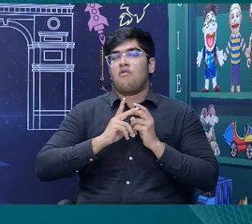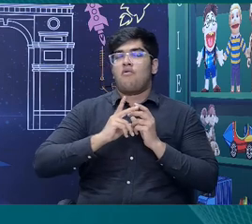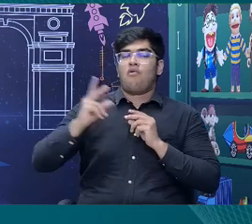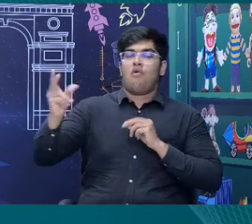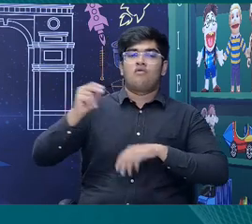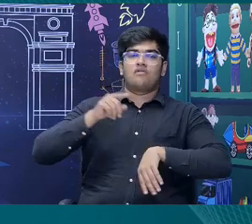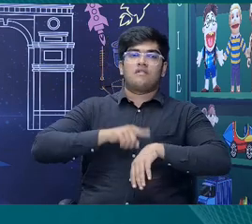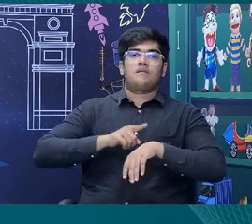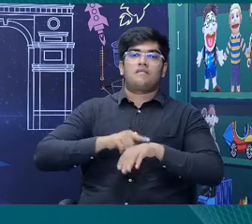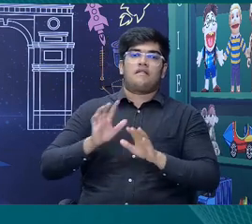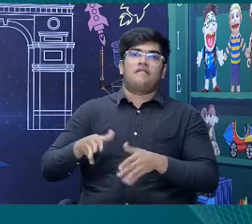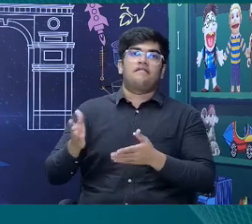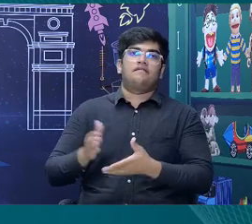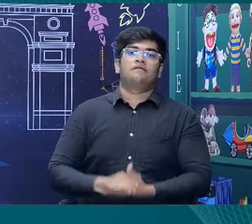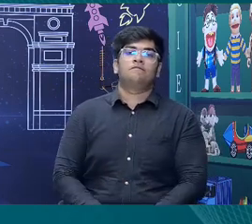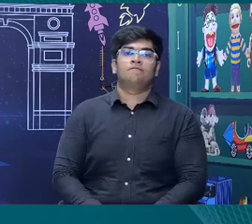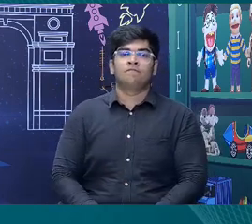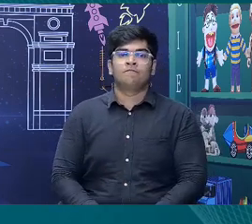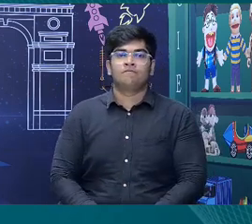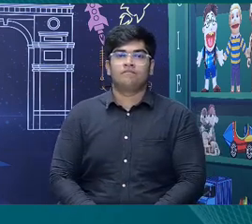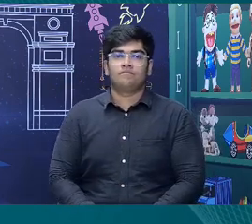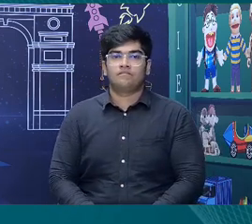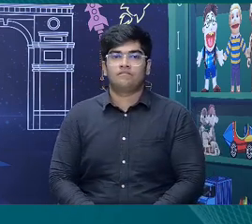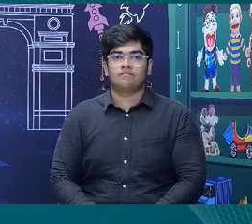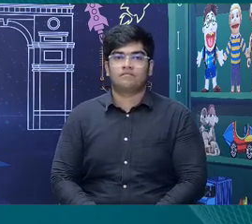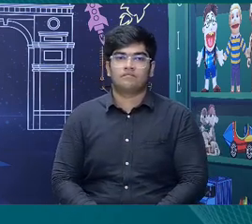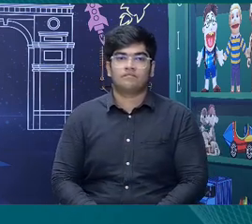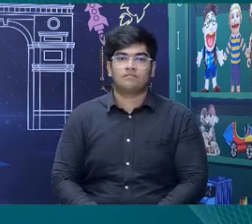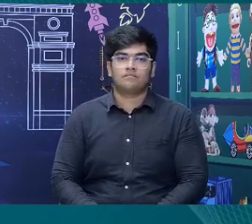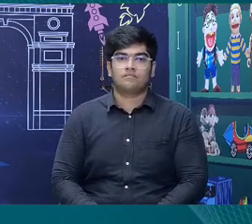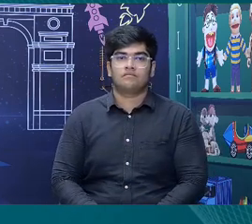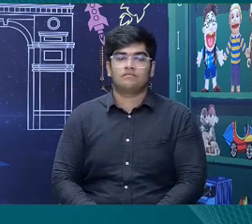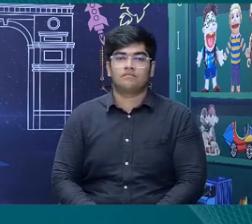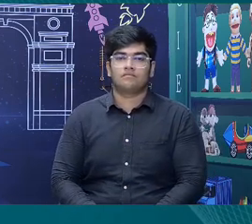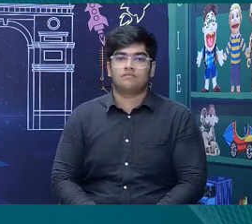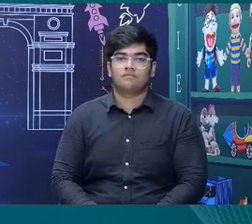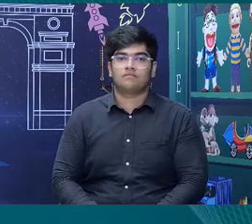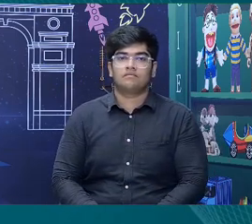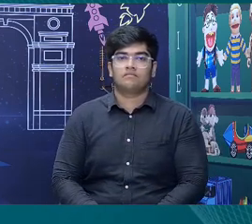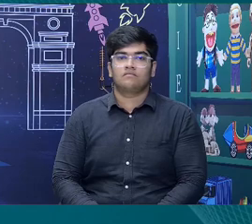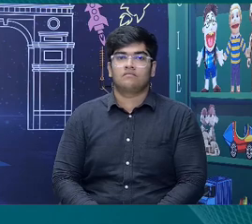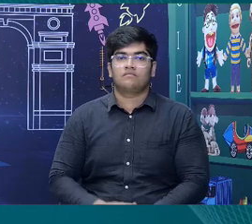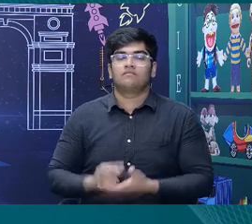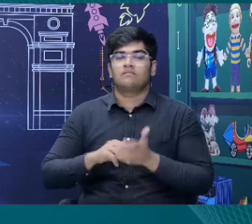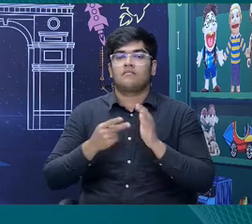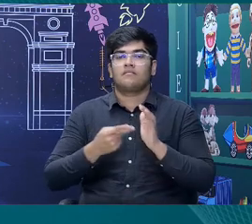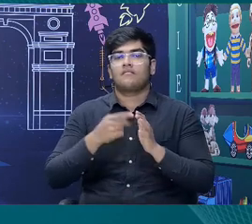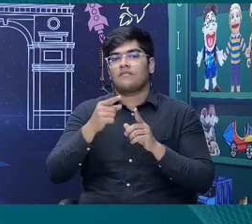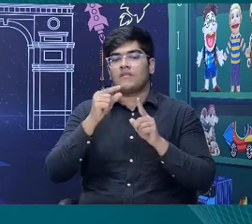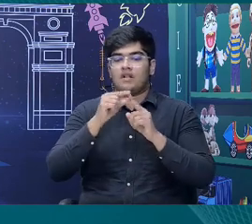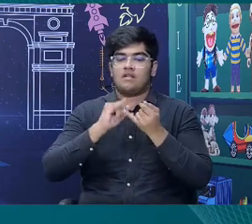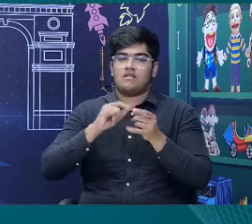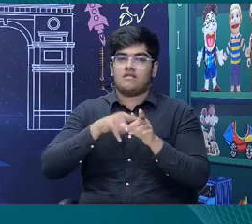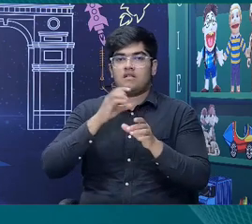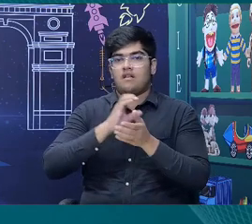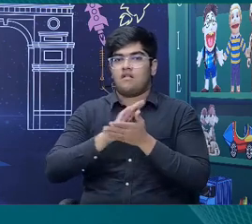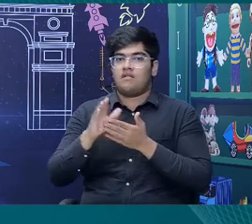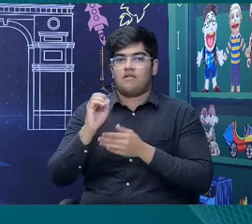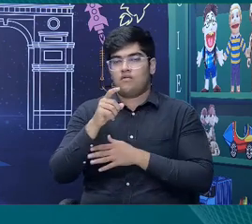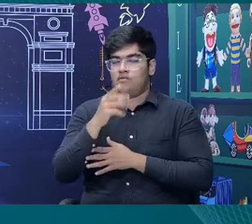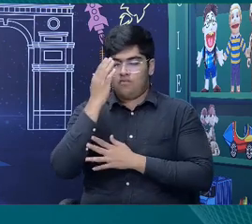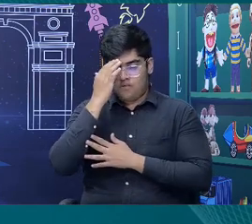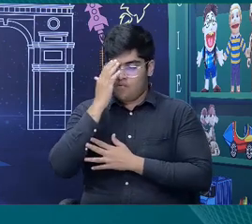एक वे है एक तरह से सबसे लंबा ट्रीटमेंट है यह राइट तो साइकोडायनेमिक जो थेरेपी है इसके बारे में तो हमने जाना लेकिन हमारे पास